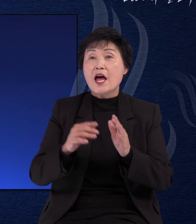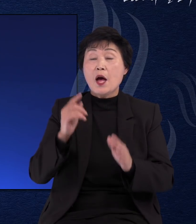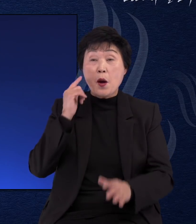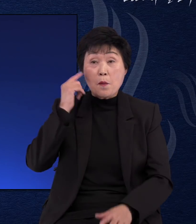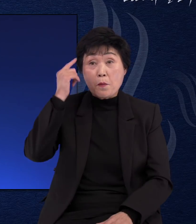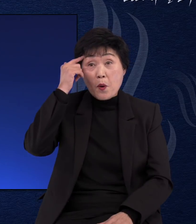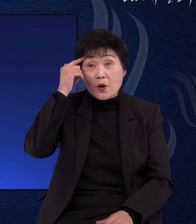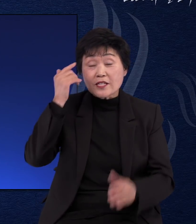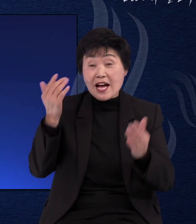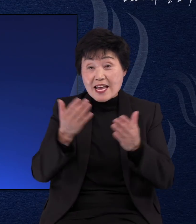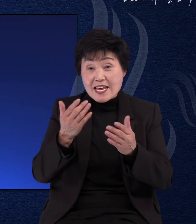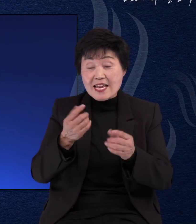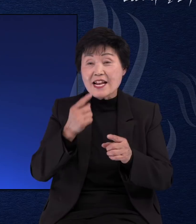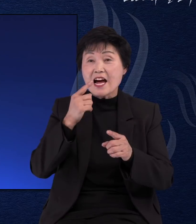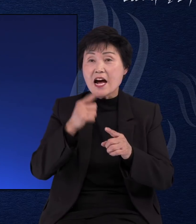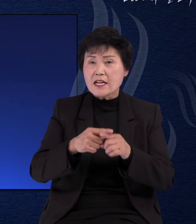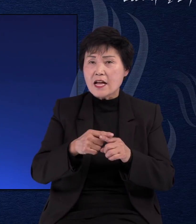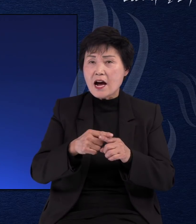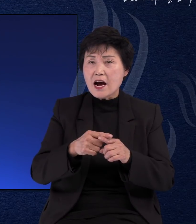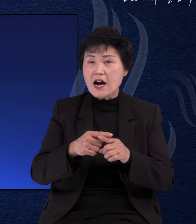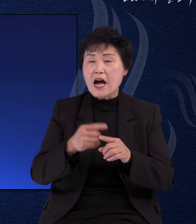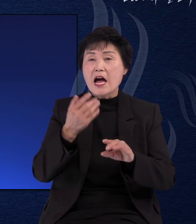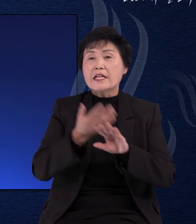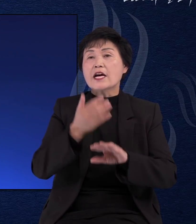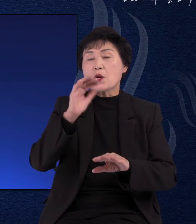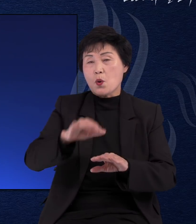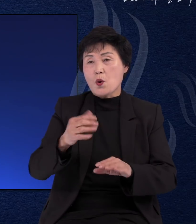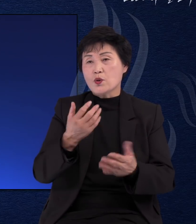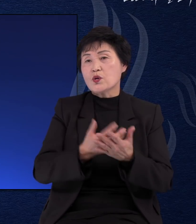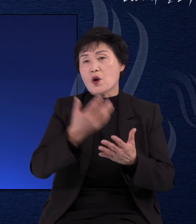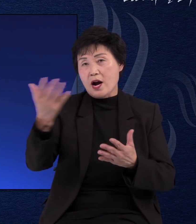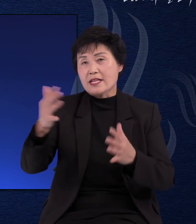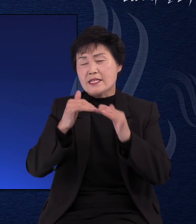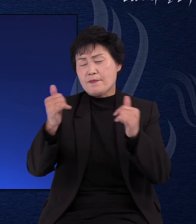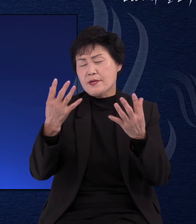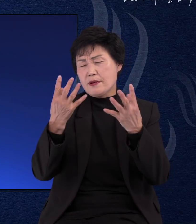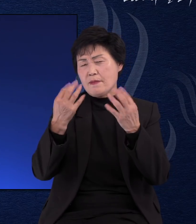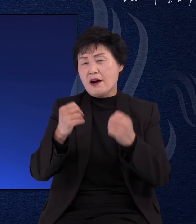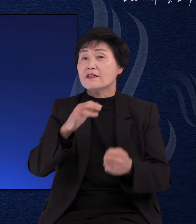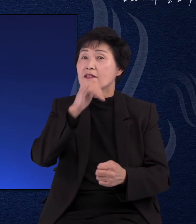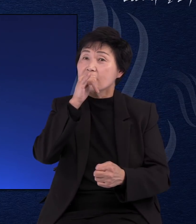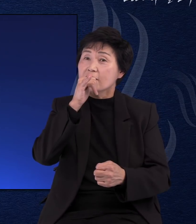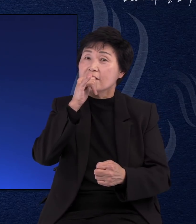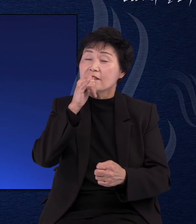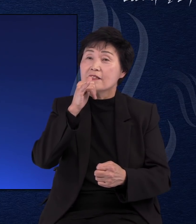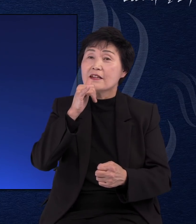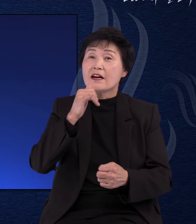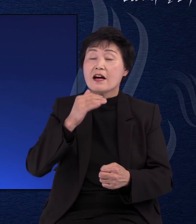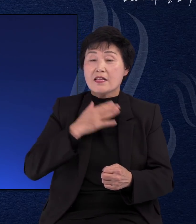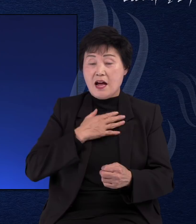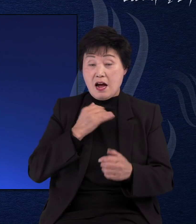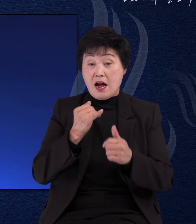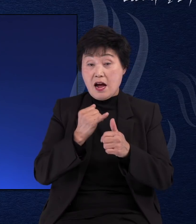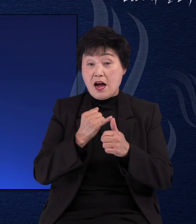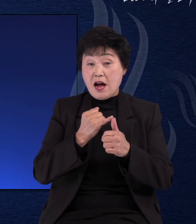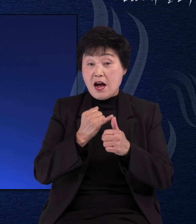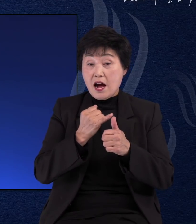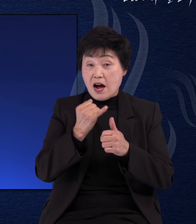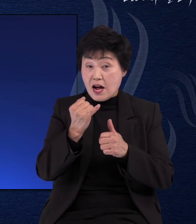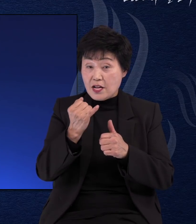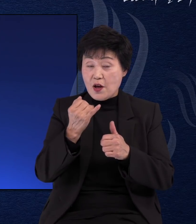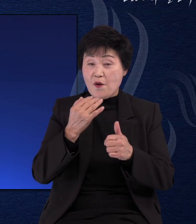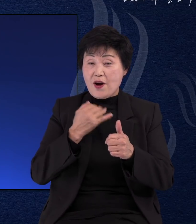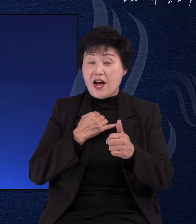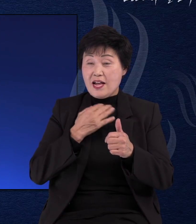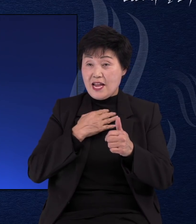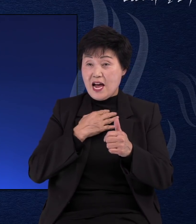타주로 금방금방 가버리시는 분들이 너무 많은 터라서 저희 아내와 제가 목사님 사택을 찾아가서